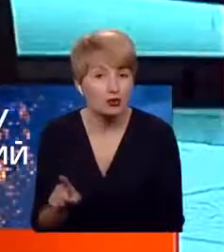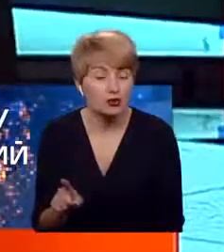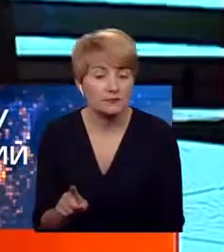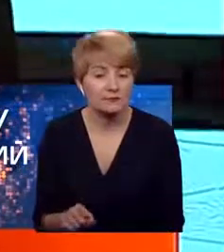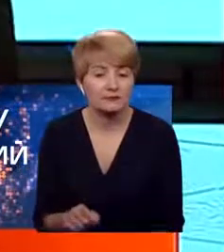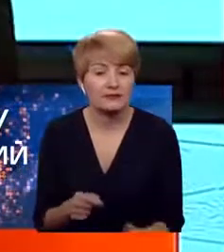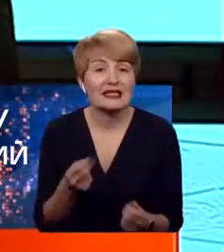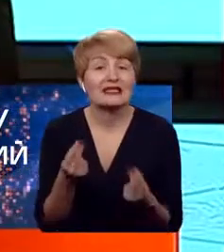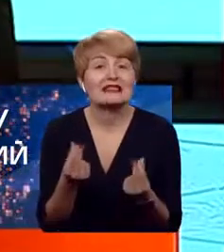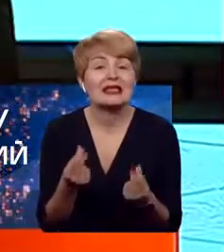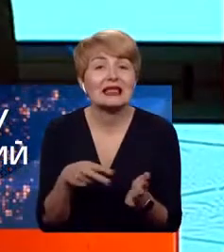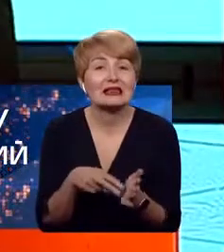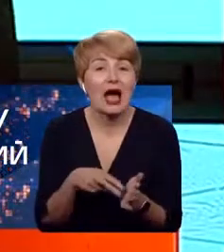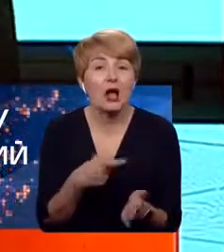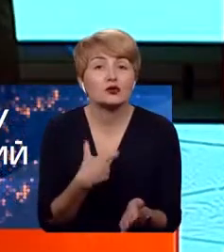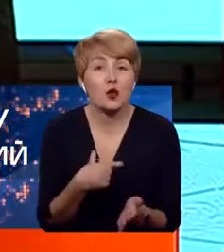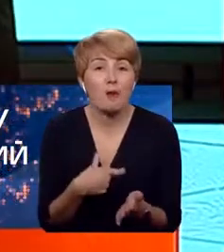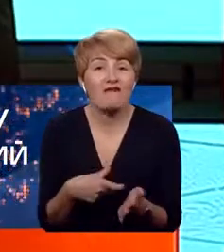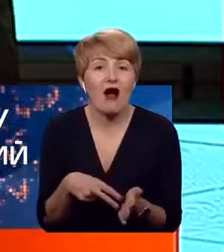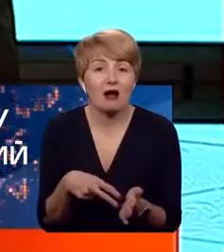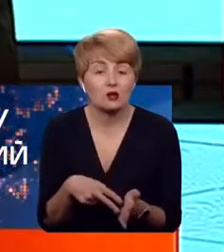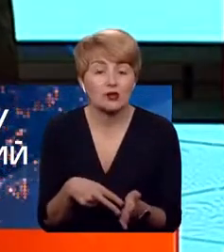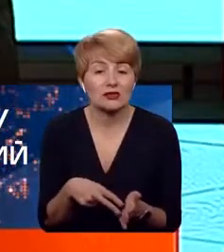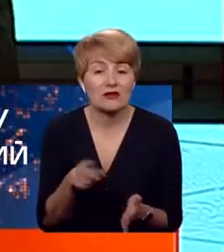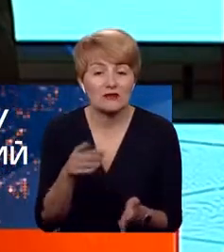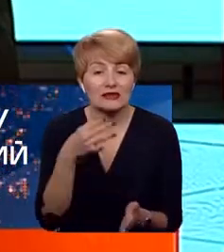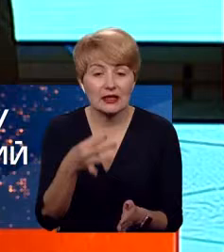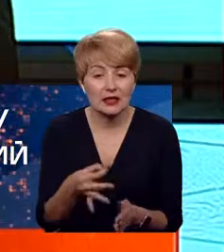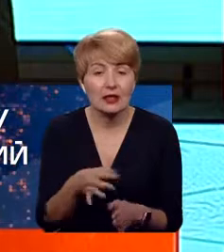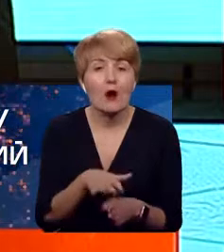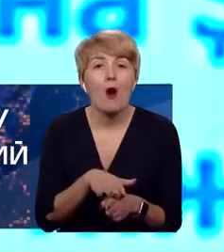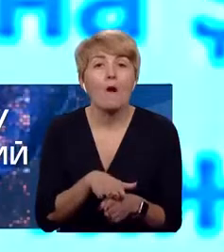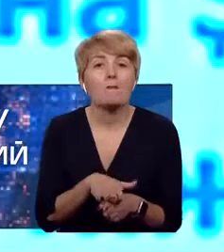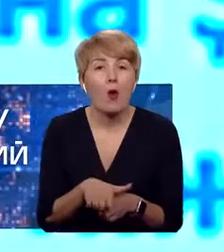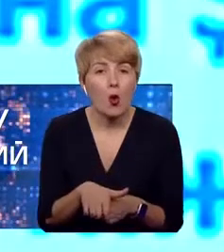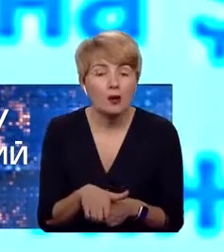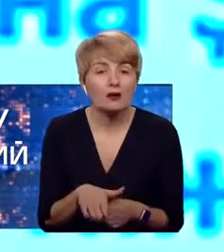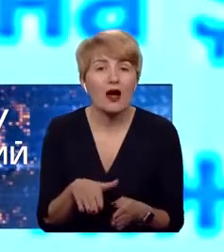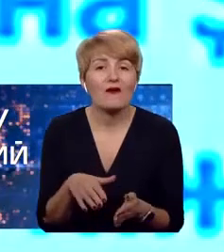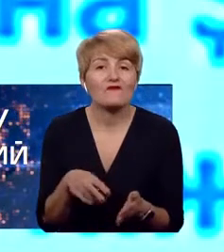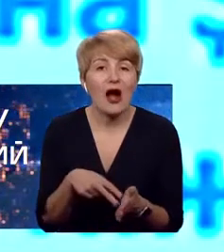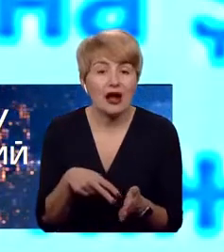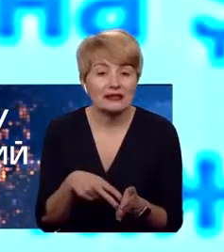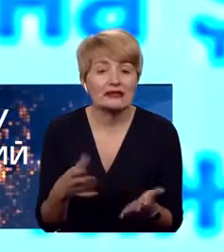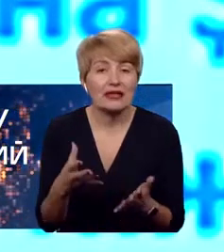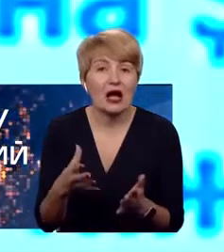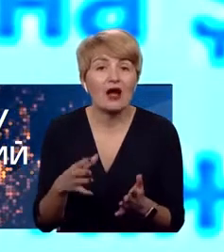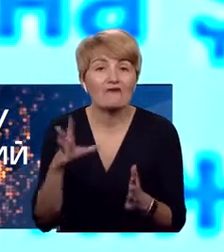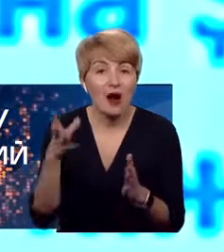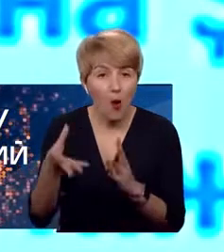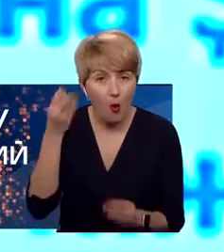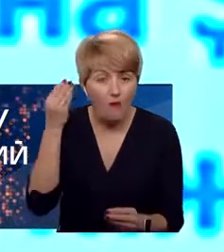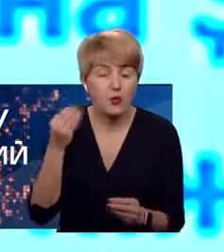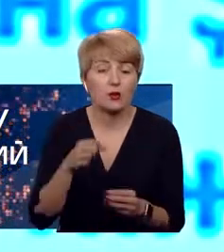Чи ціна собівартості газу, ви сказали, повна собівартість, яка враховує також капітальні вкладення та